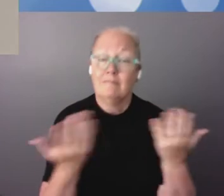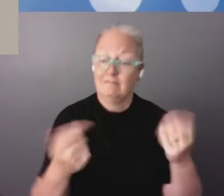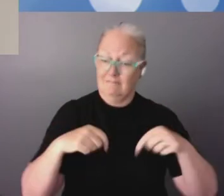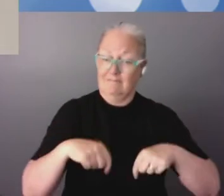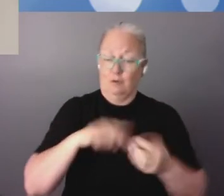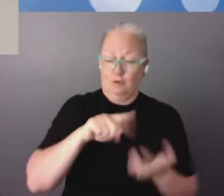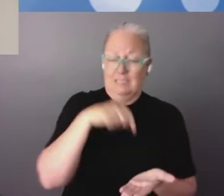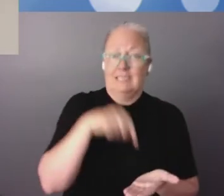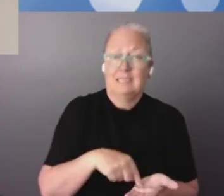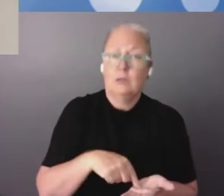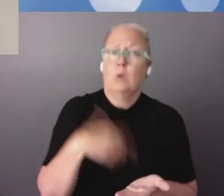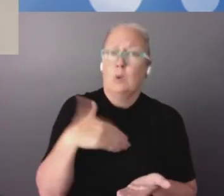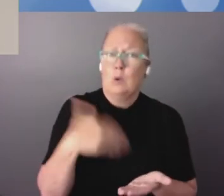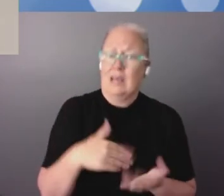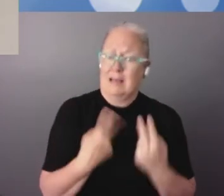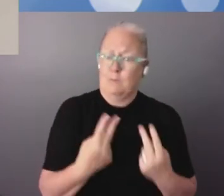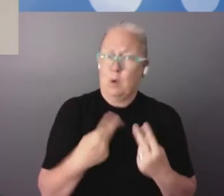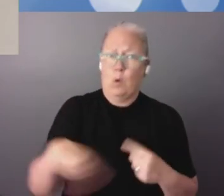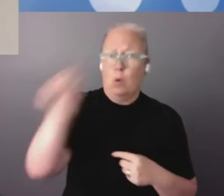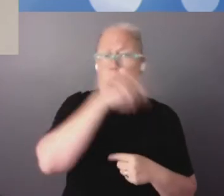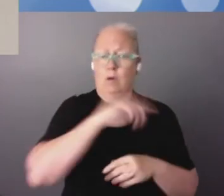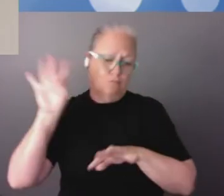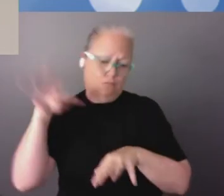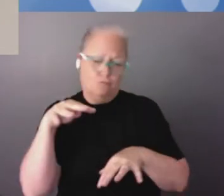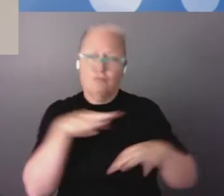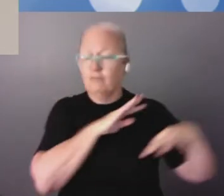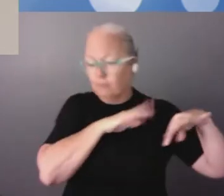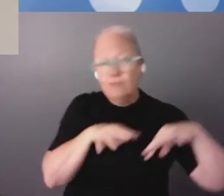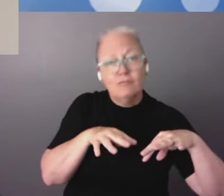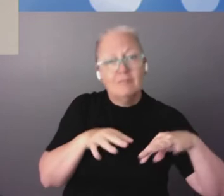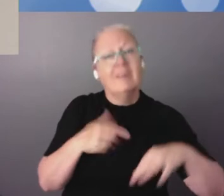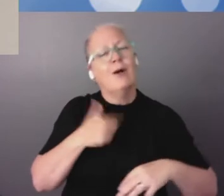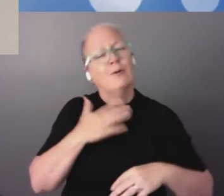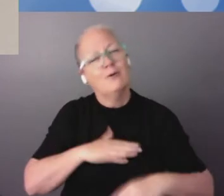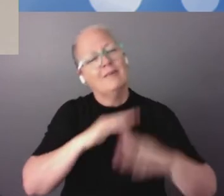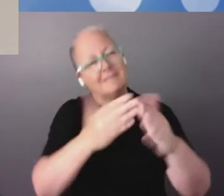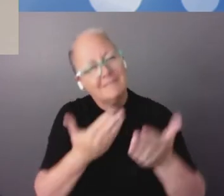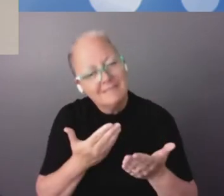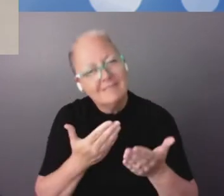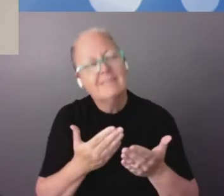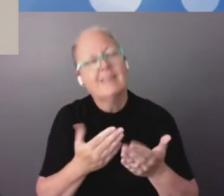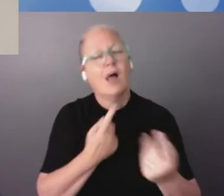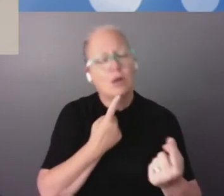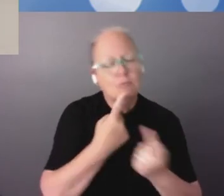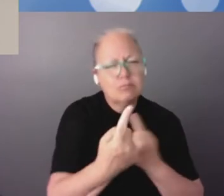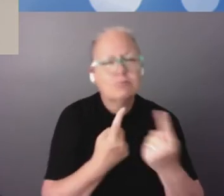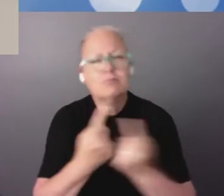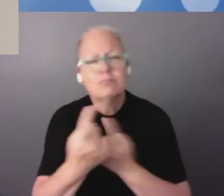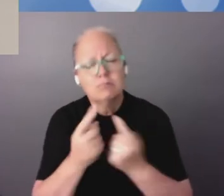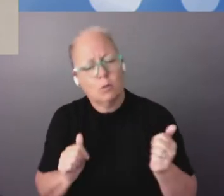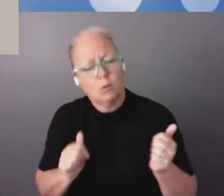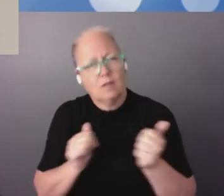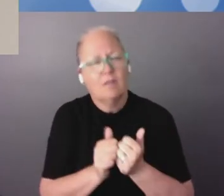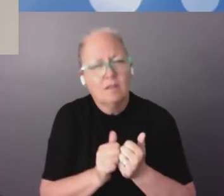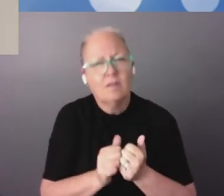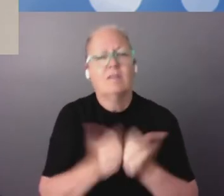devenus un point important sur la carte du monde entier. Il ne me reste plus qu'à vous inviter à une discussion commune au sujet du futur de